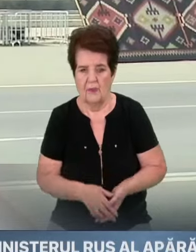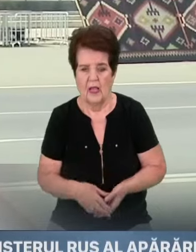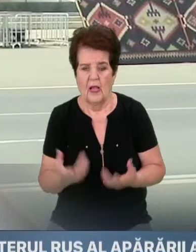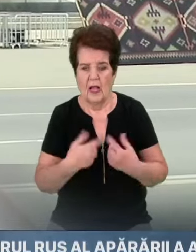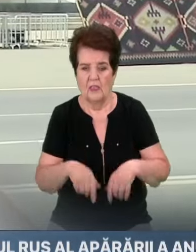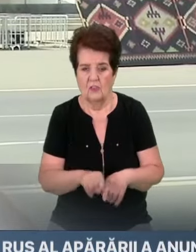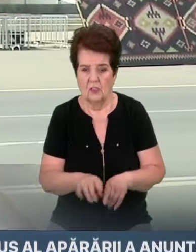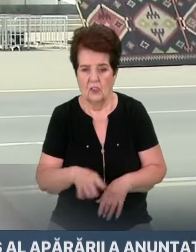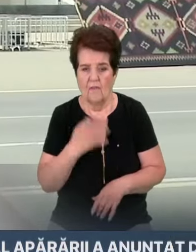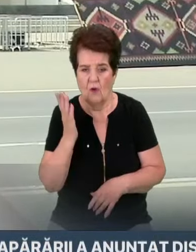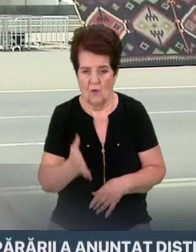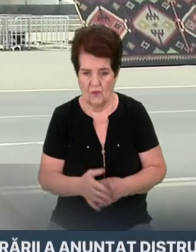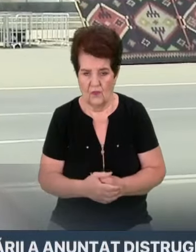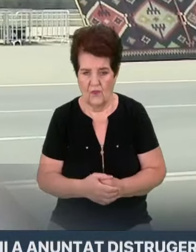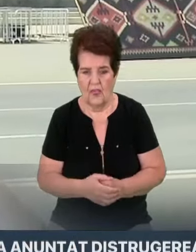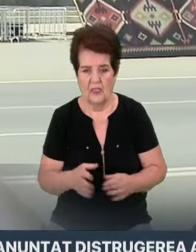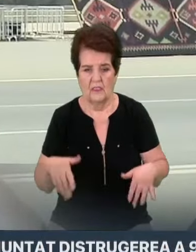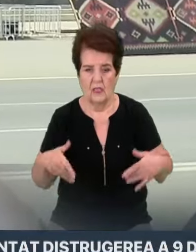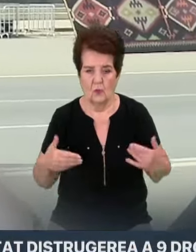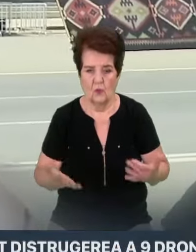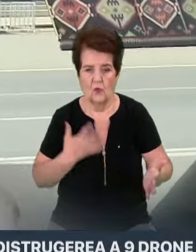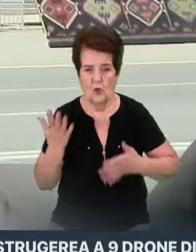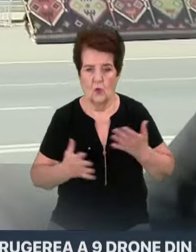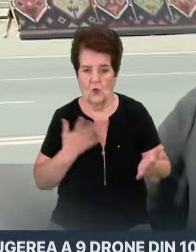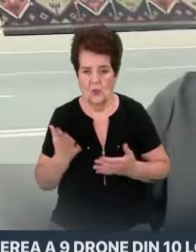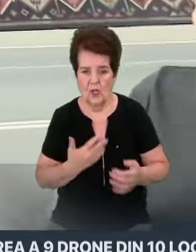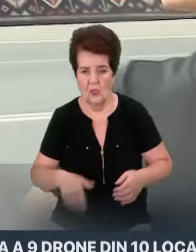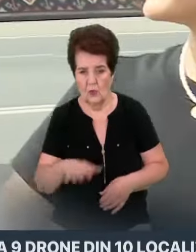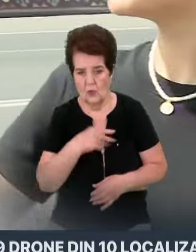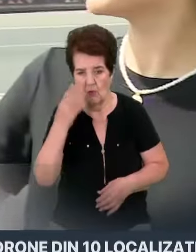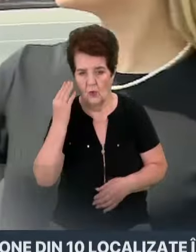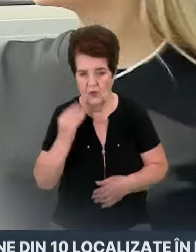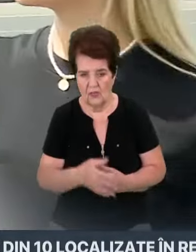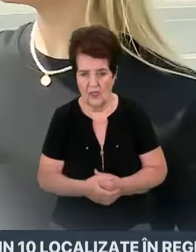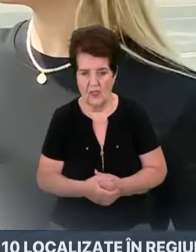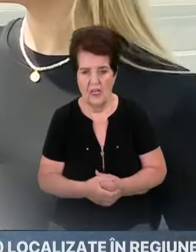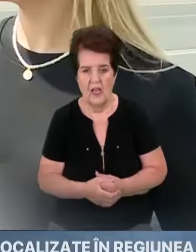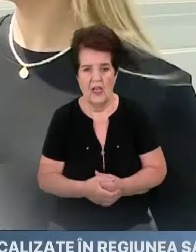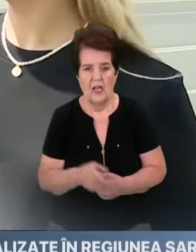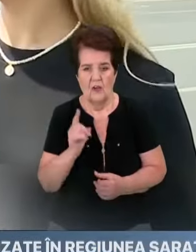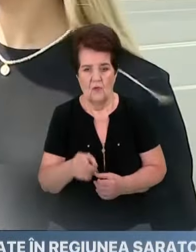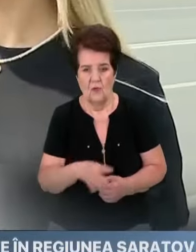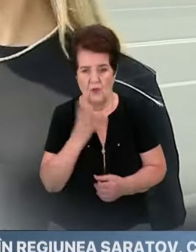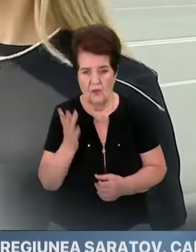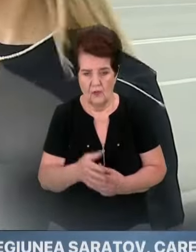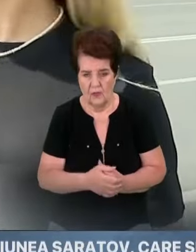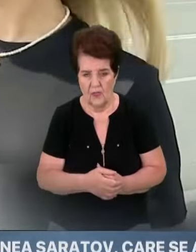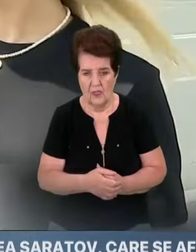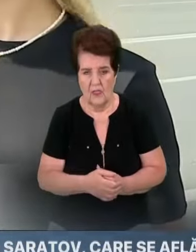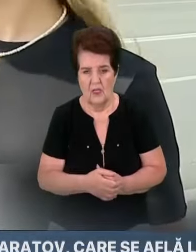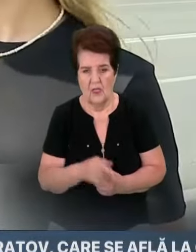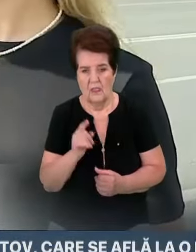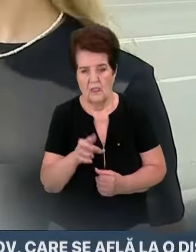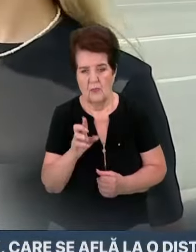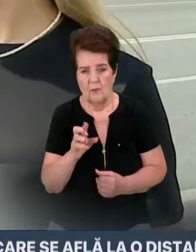a transmite un mesaj de salut și încurajare pentru toți moldovenii de pe pretutindeni, vor veni și trei președinți baltici care ne